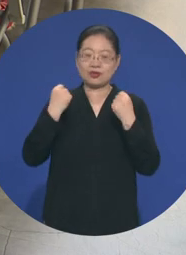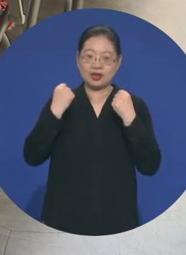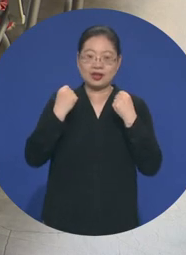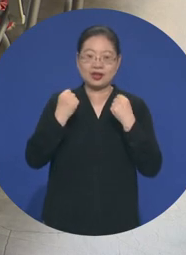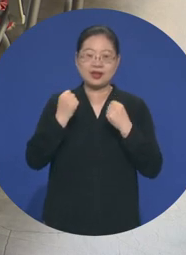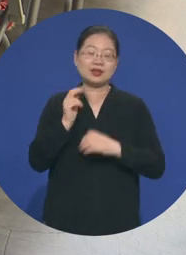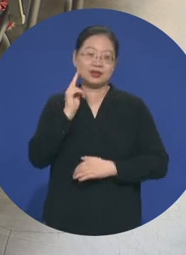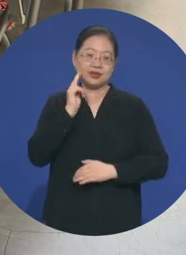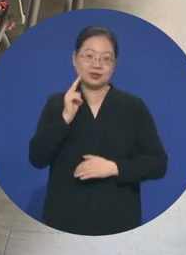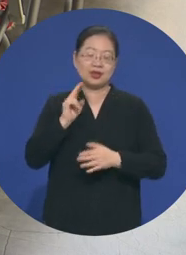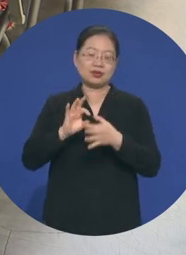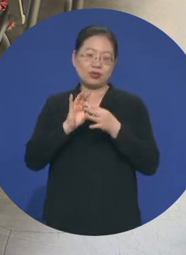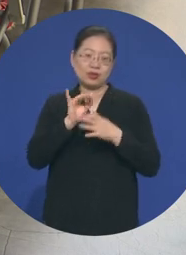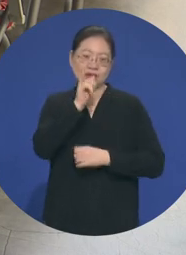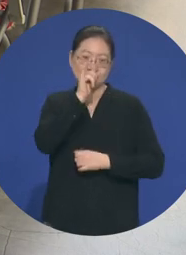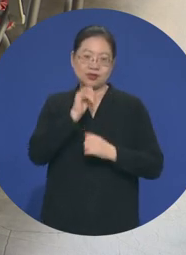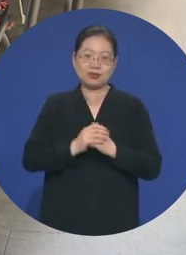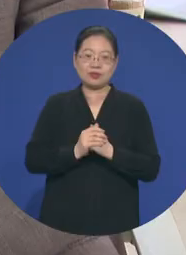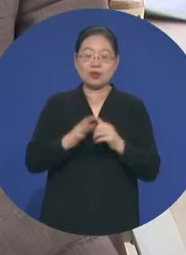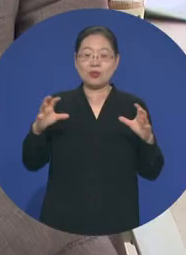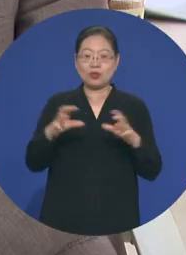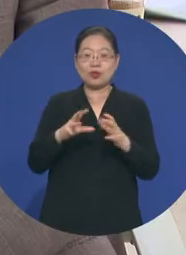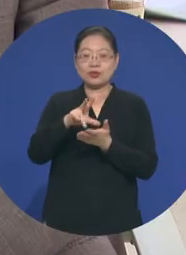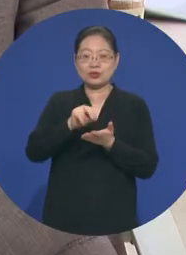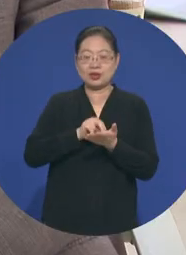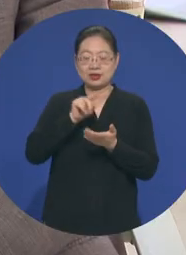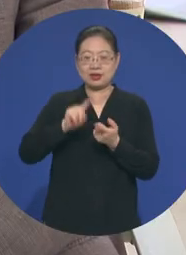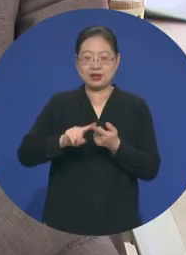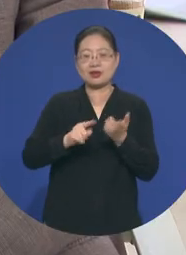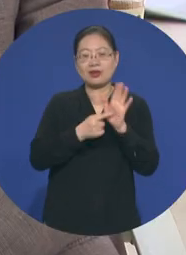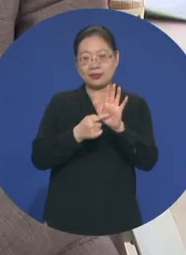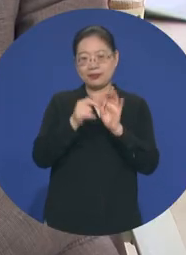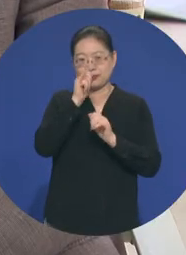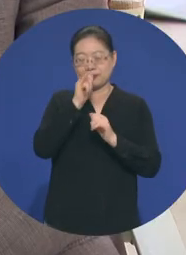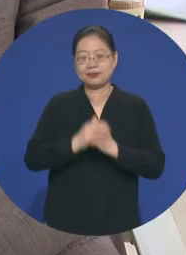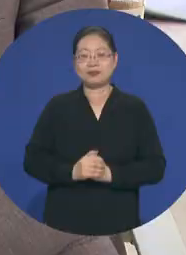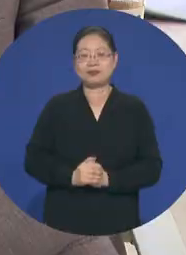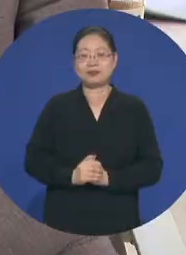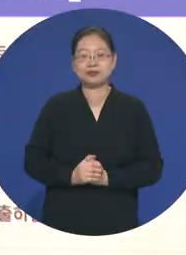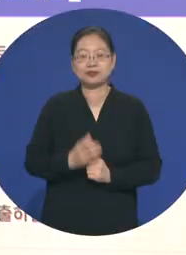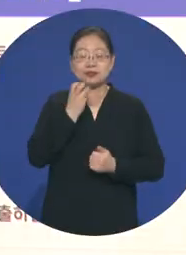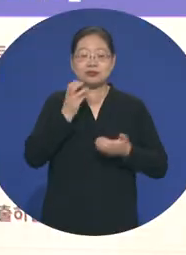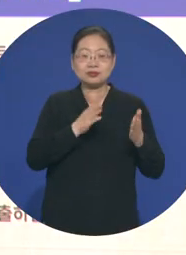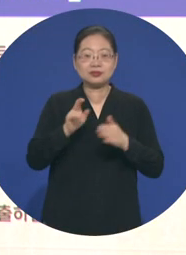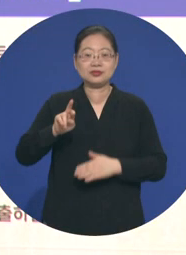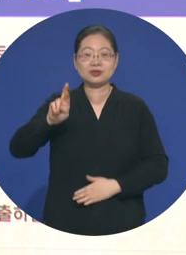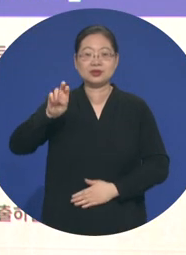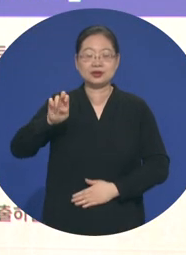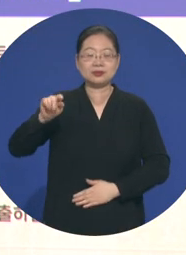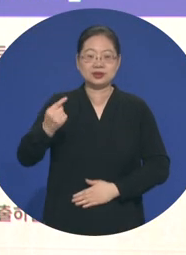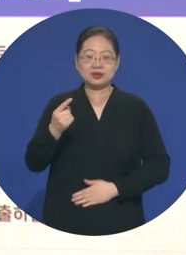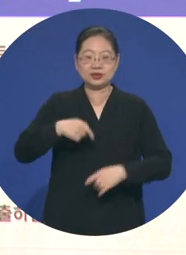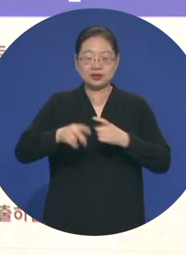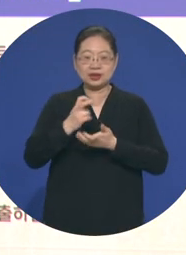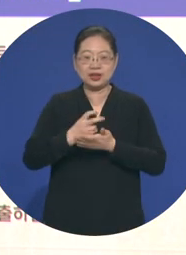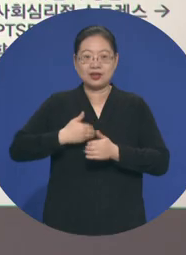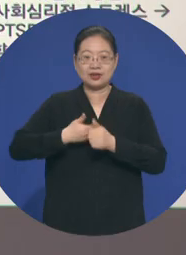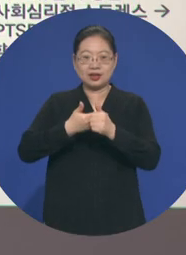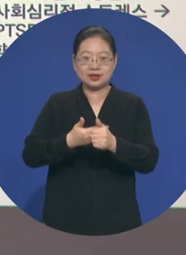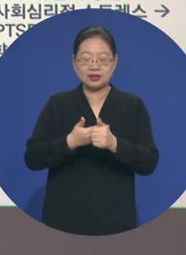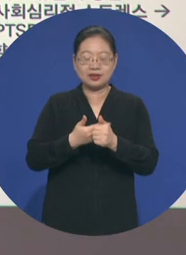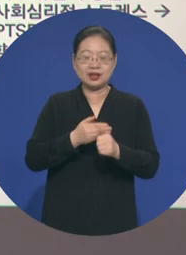정신 건강에도 심각한 영향을 미칠 수 있는 복합적인 문제라는 것을 강조했습니다. 경기도의 아리베 정책을